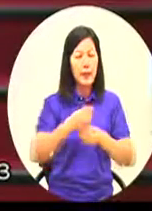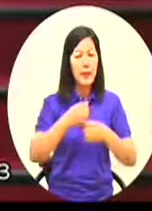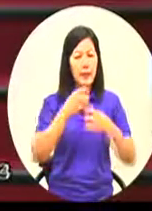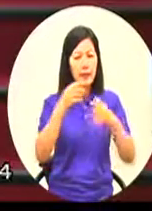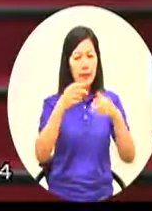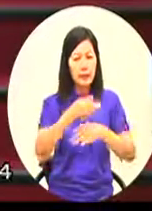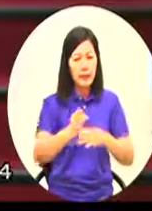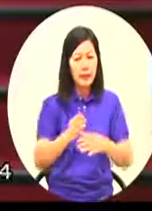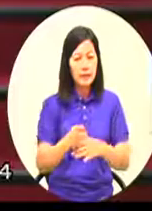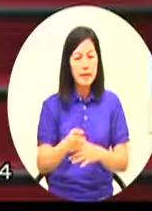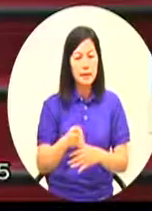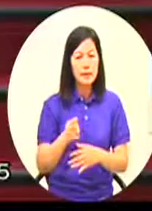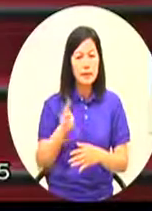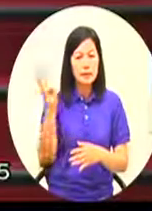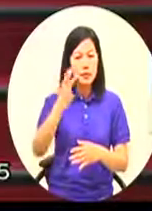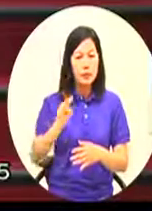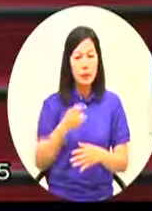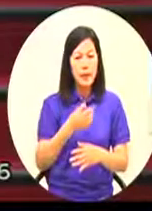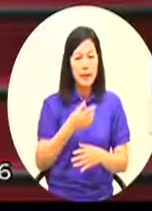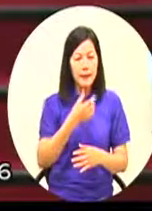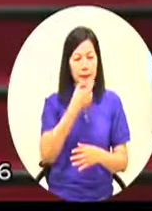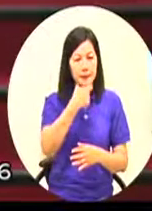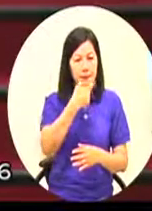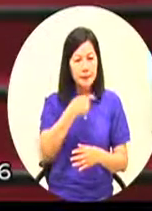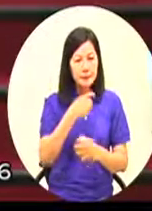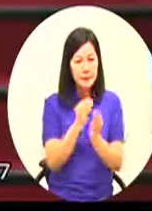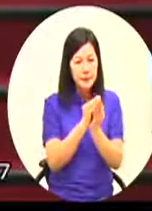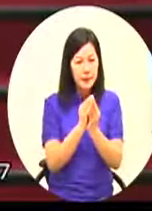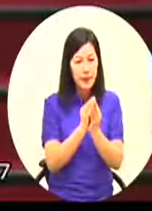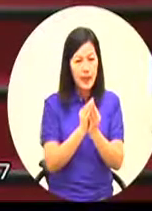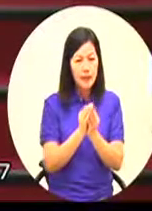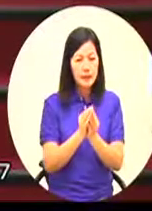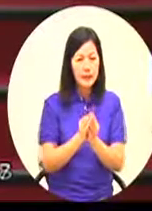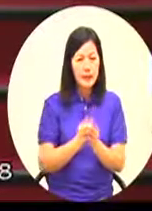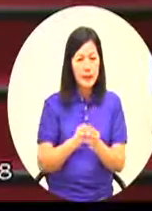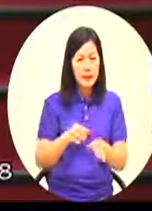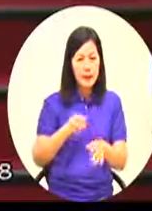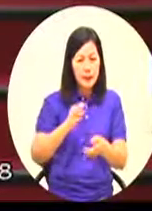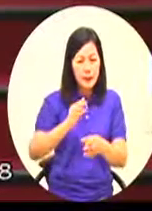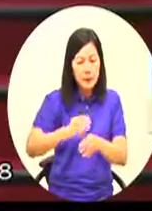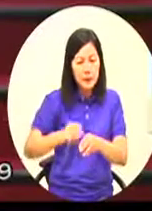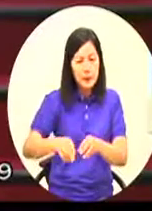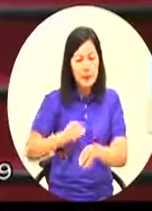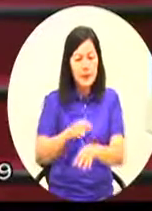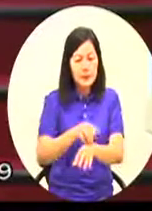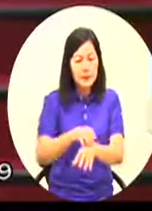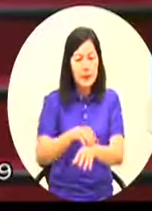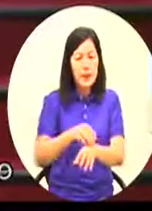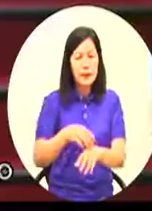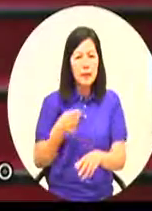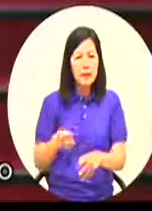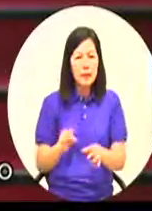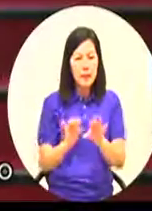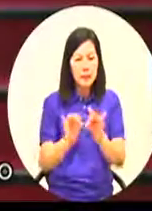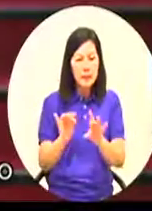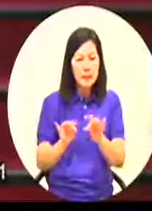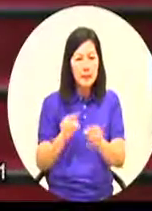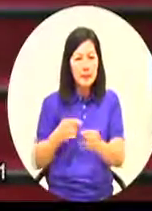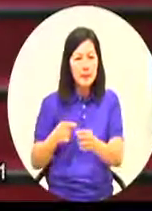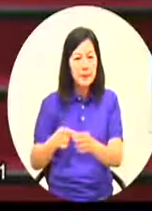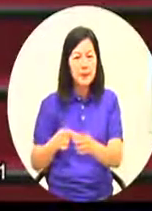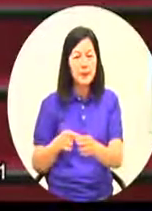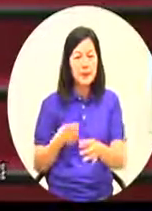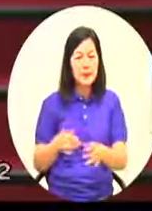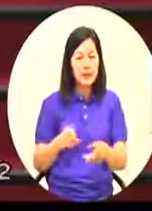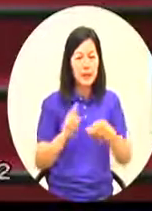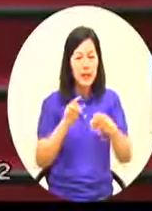就是水蜜桃，加上芋头，还有马祖，那桃园是红肉梨，还有他们的爱